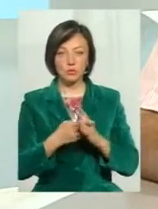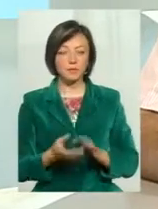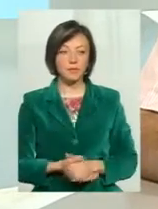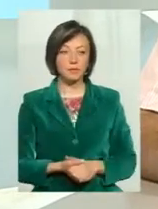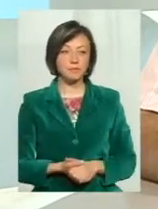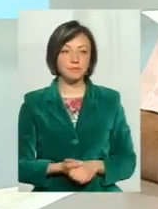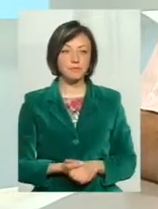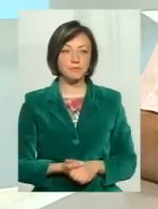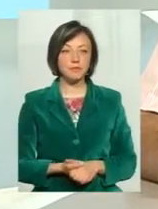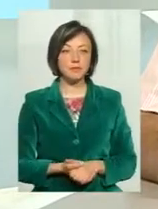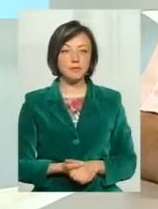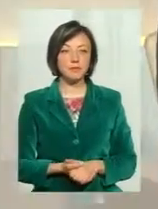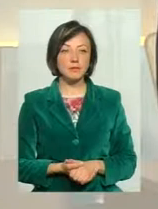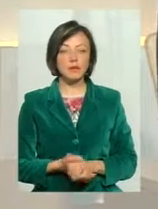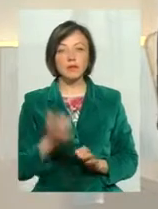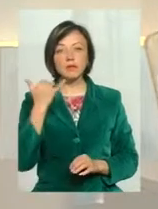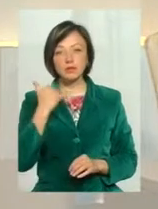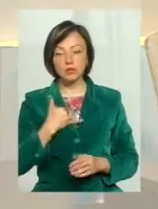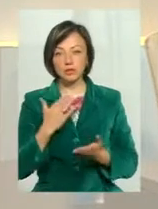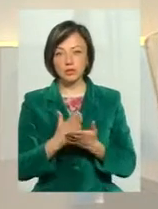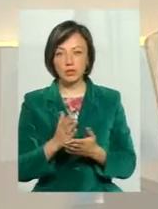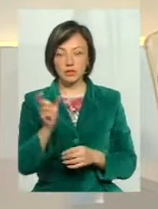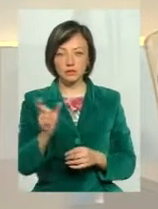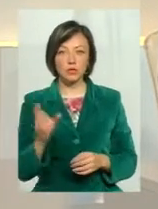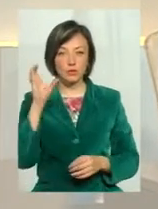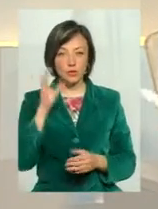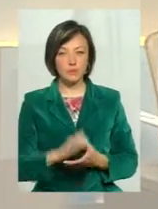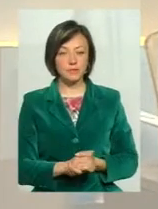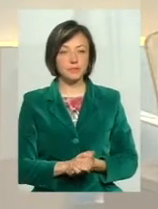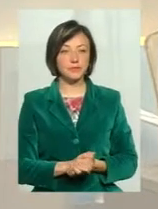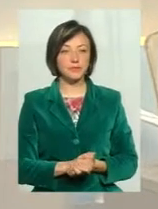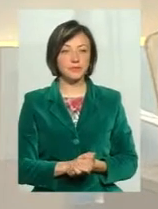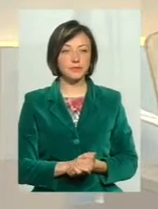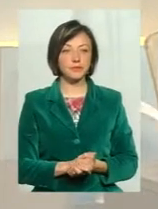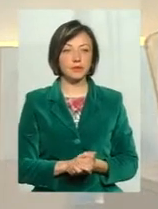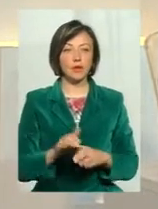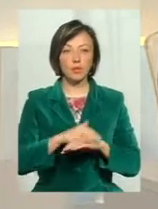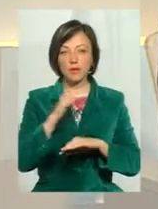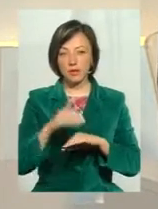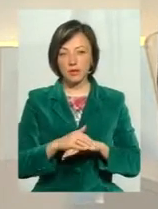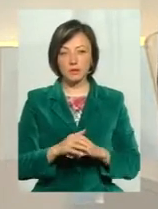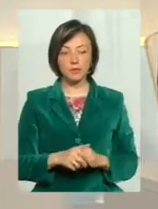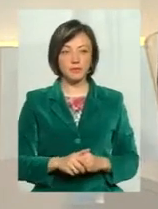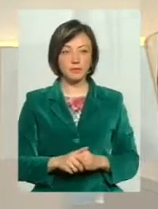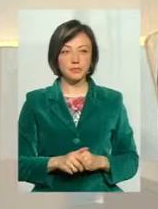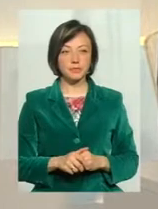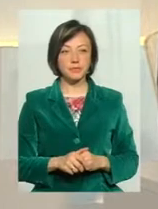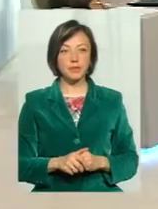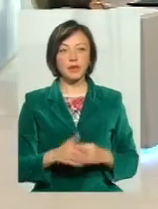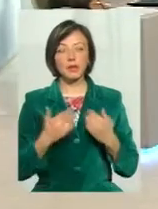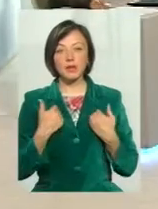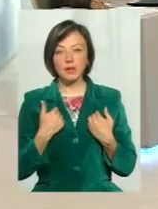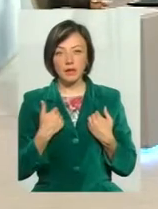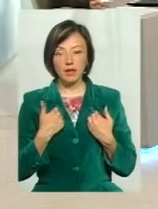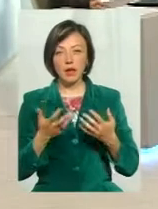житлову субсидію. У нас є ще глядач на зв'язку, давайте послухаємо. Добрий вечір, ми вас чуємо. Я